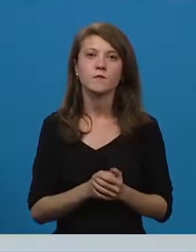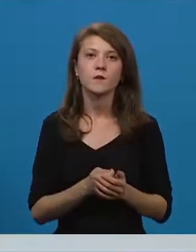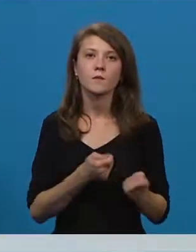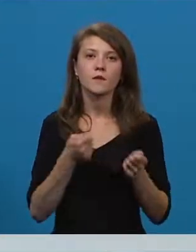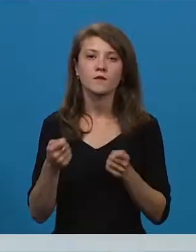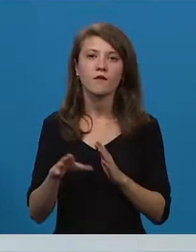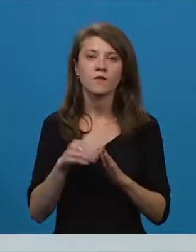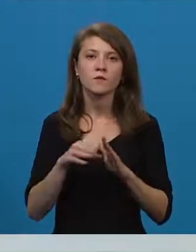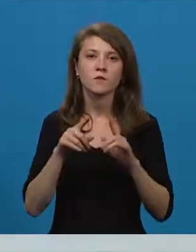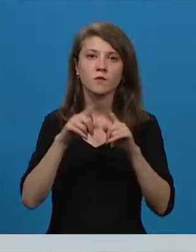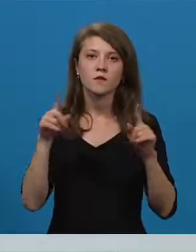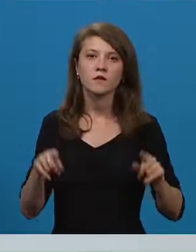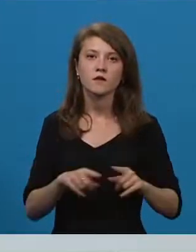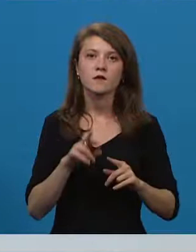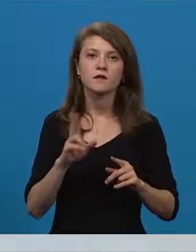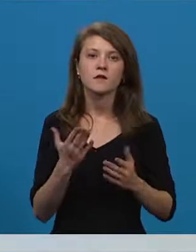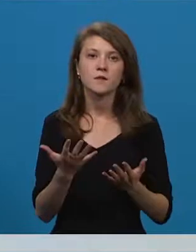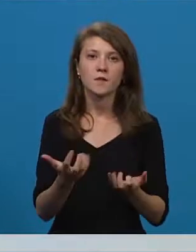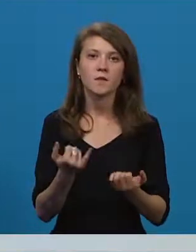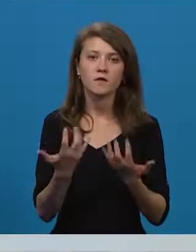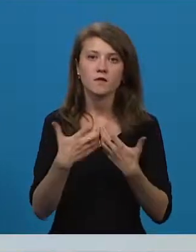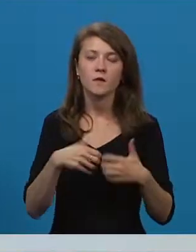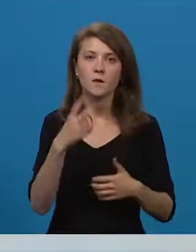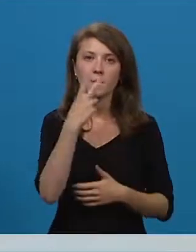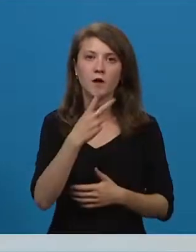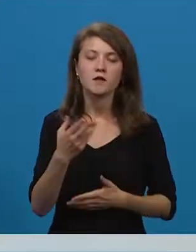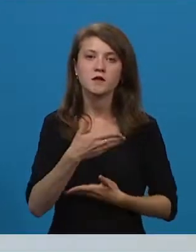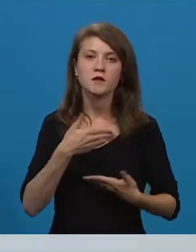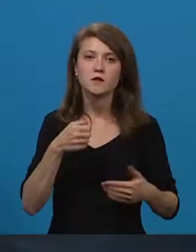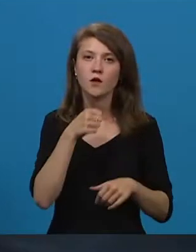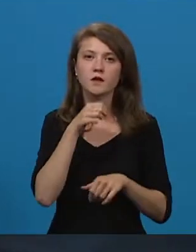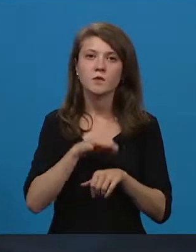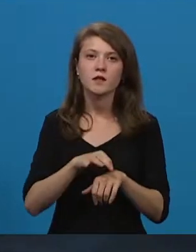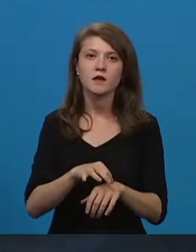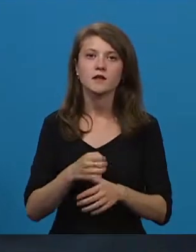виборчі бюлетені. Як їх приймали та рахували, бачили наші кореспонденти.